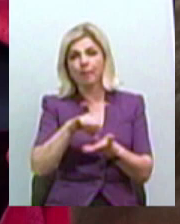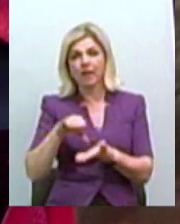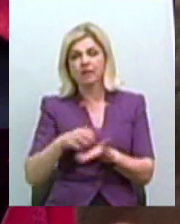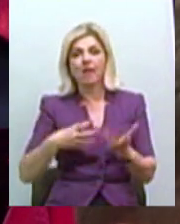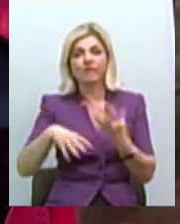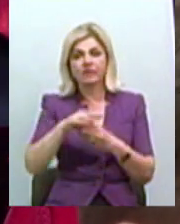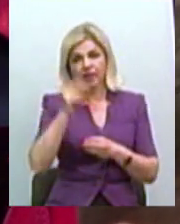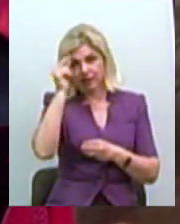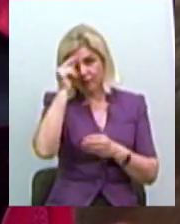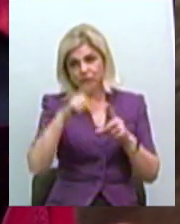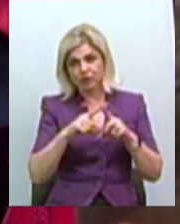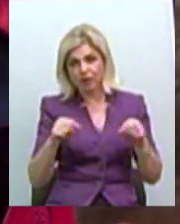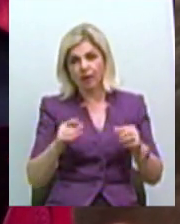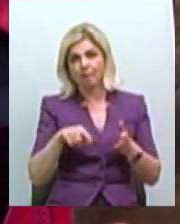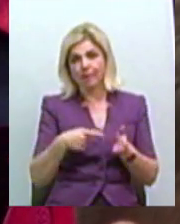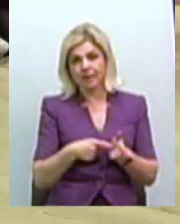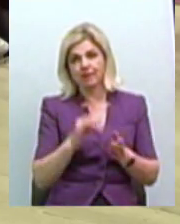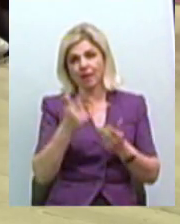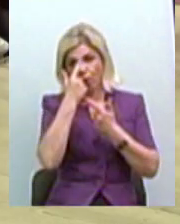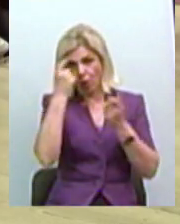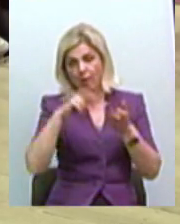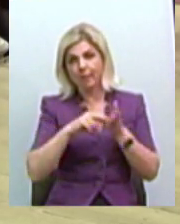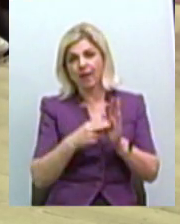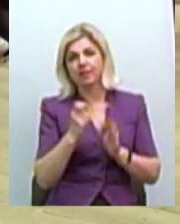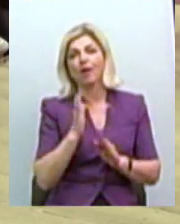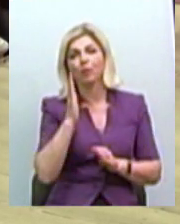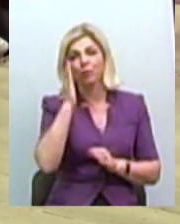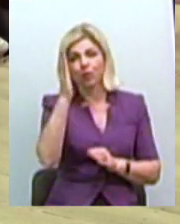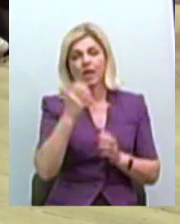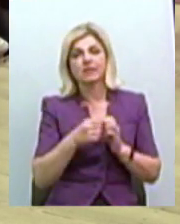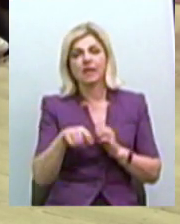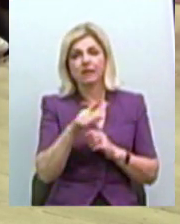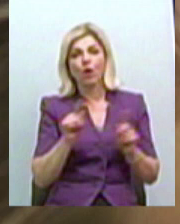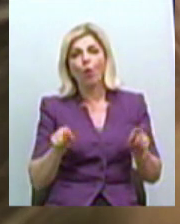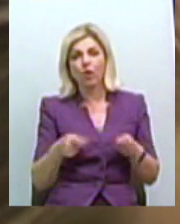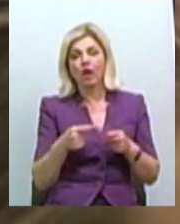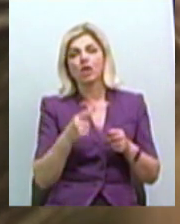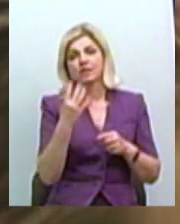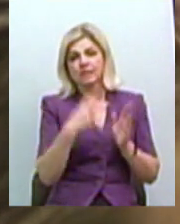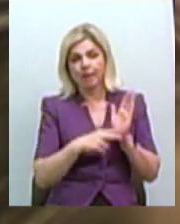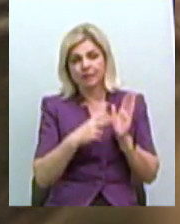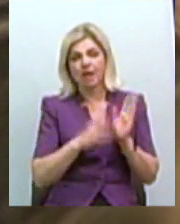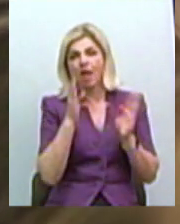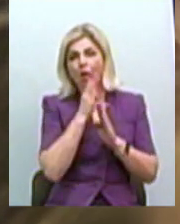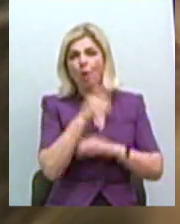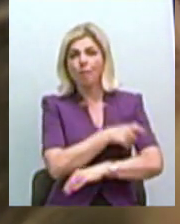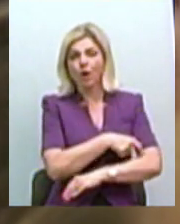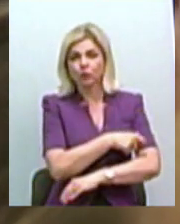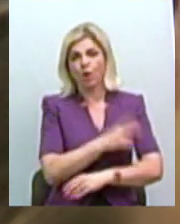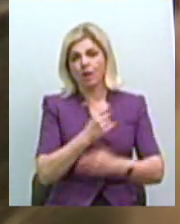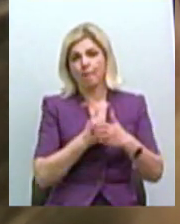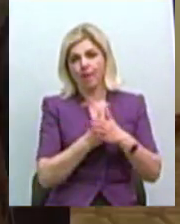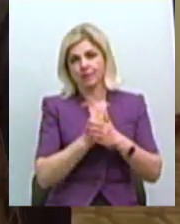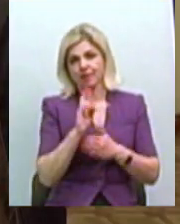навчальних закладів міста та оголосили плани на майбутнє. Серед них і організація 70 учнівських екопатрулів на базах